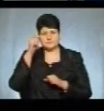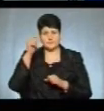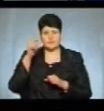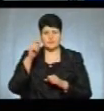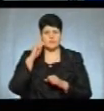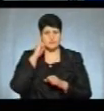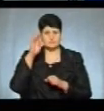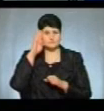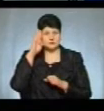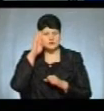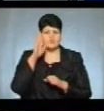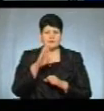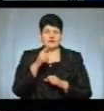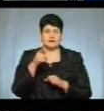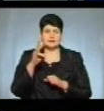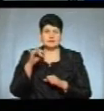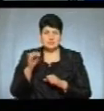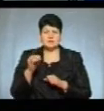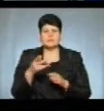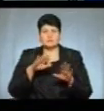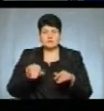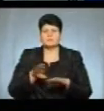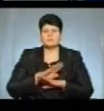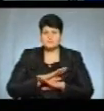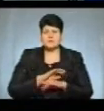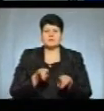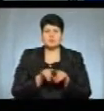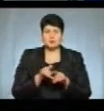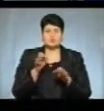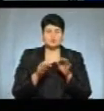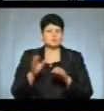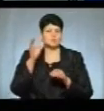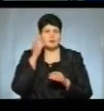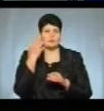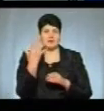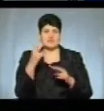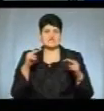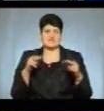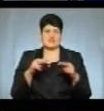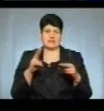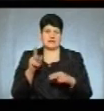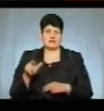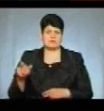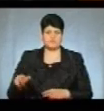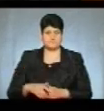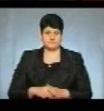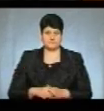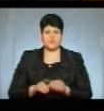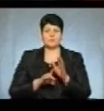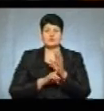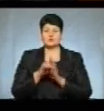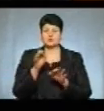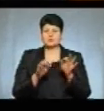Віталія Гнатишина, яке призвело до його загибелі. Також сьогодні суд заслухав 5 свідків. Початку